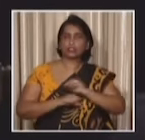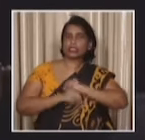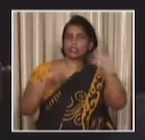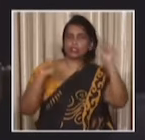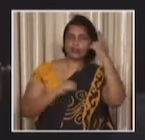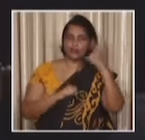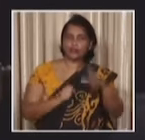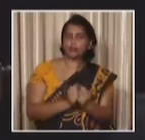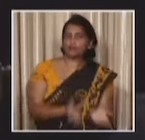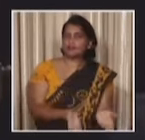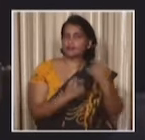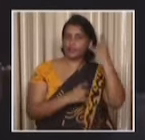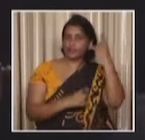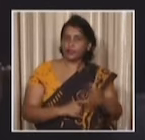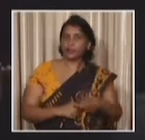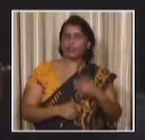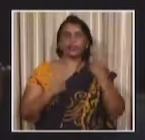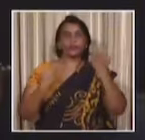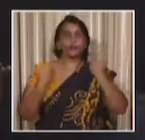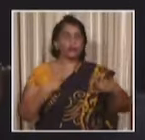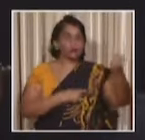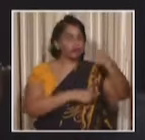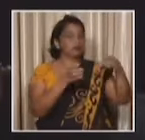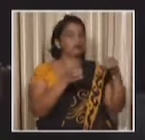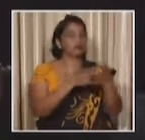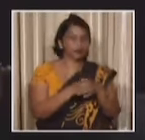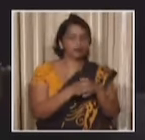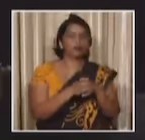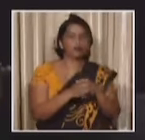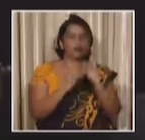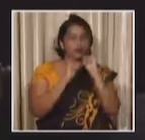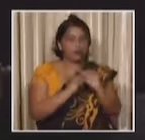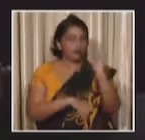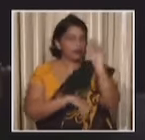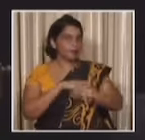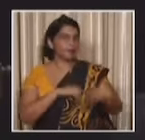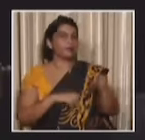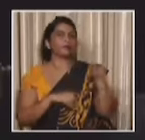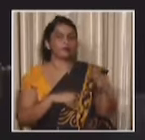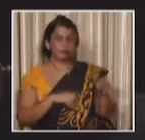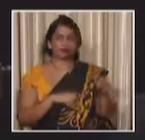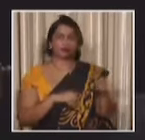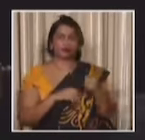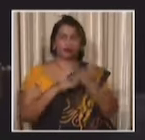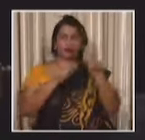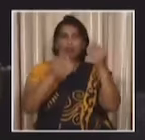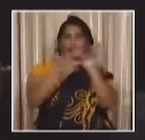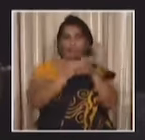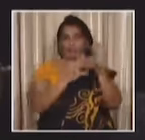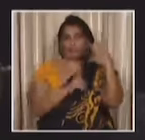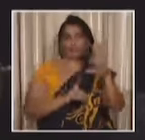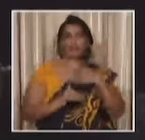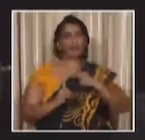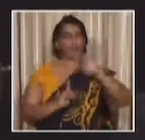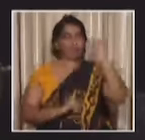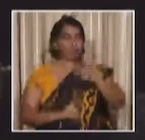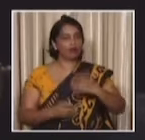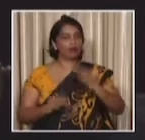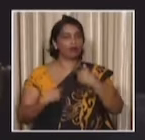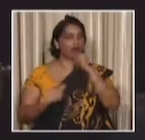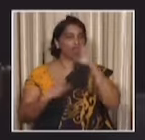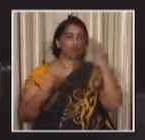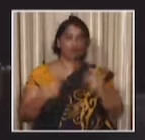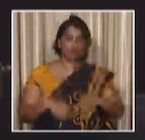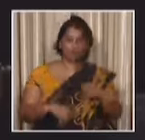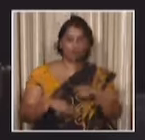සඳහා පෙළවවීමක් රාජපක්ෂ කණ්ඩායම දැරු කූට උපක්‍රමයට ඔවුන් ගොදුරුවෙන් නිසා අපේ ජයග්‍රහණය පෙනිපෙනි අහිමි